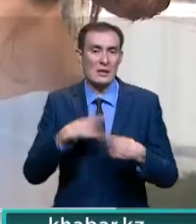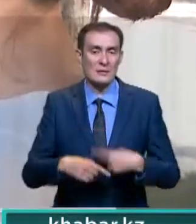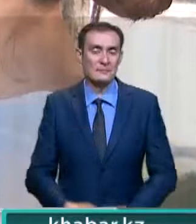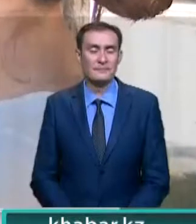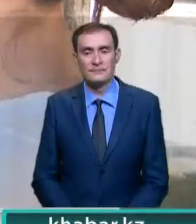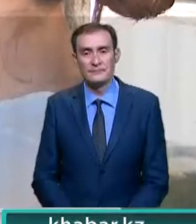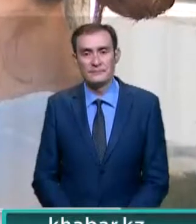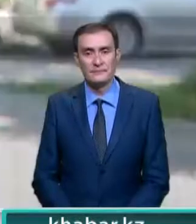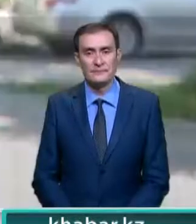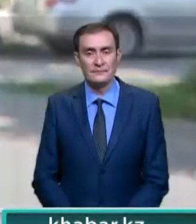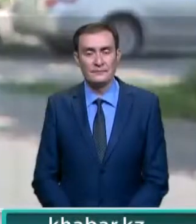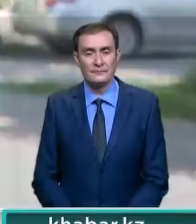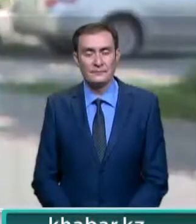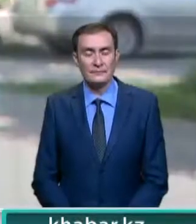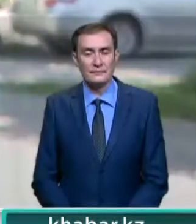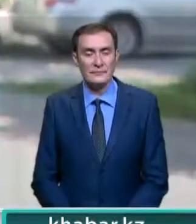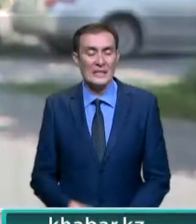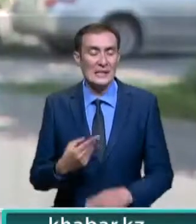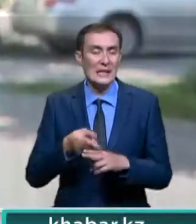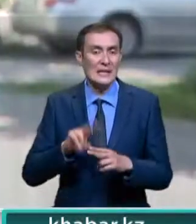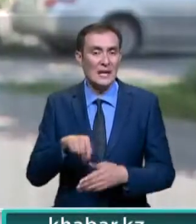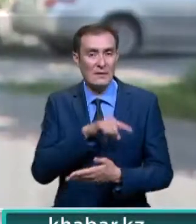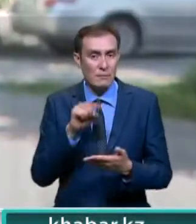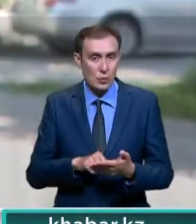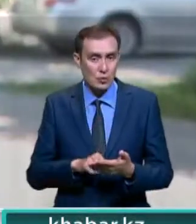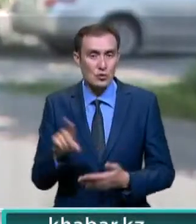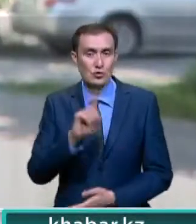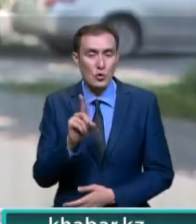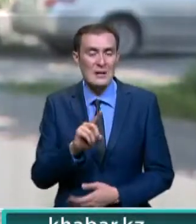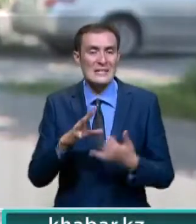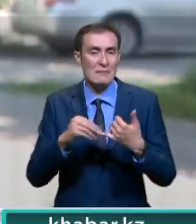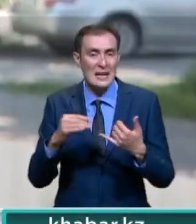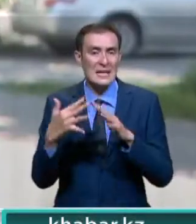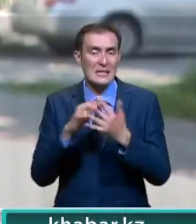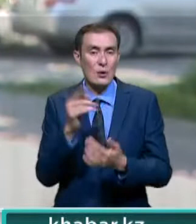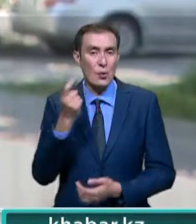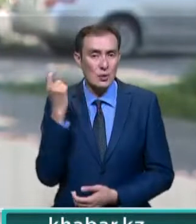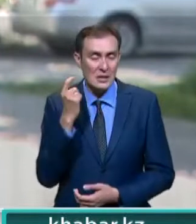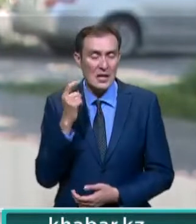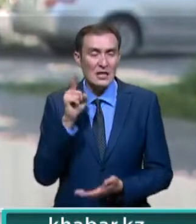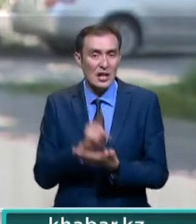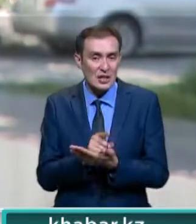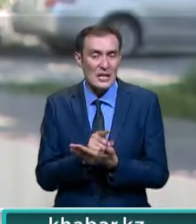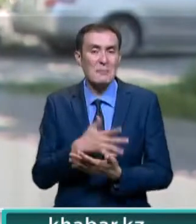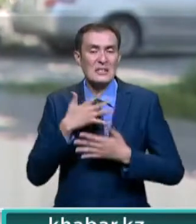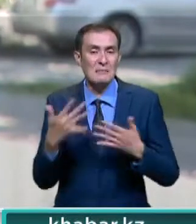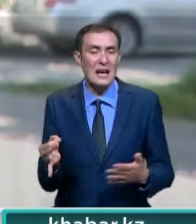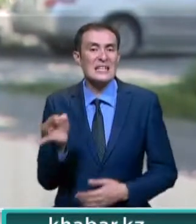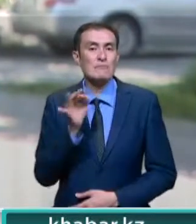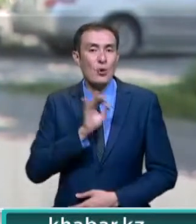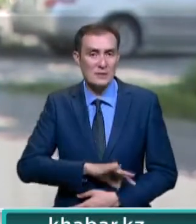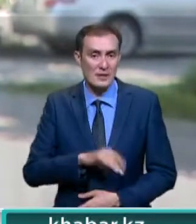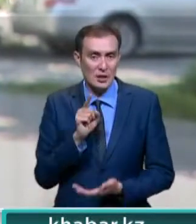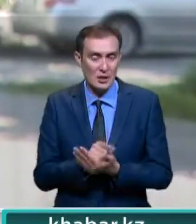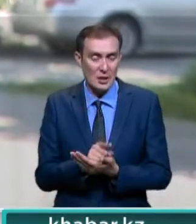латифундиста. Это вопрос того, чтобы земли сельхозназначения максимально эффективно